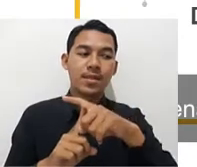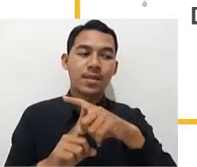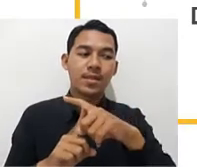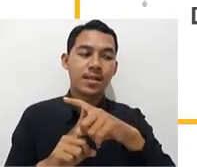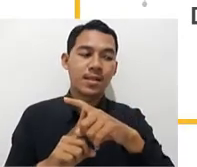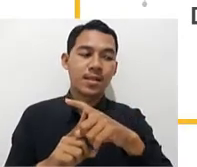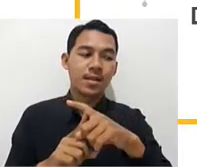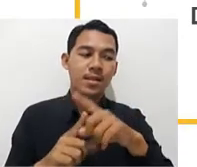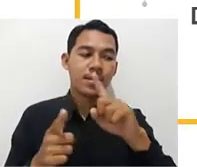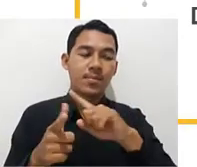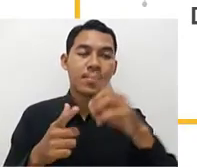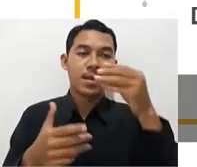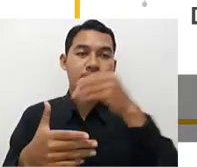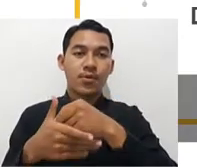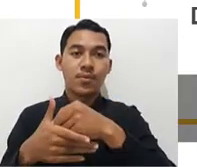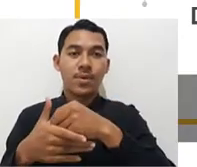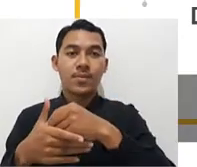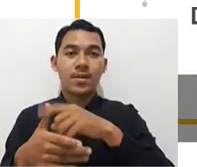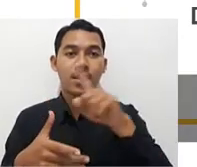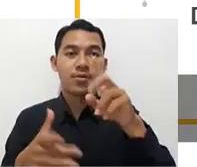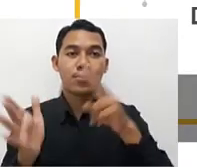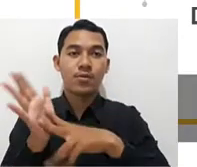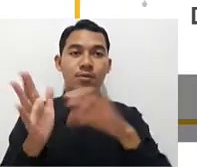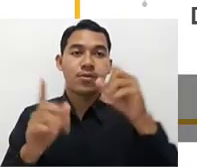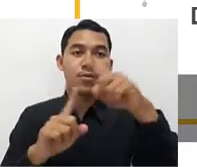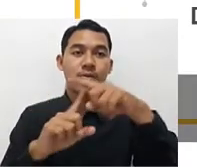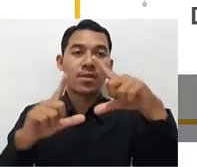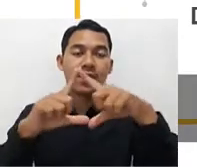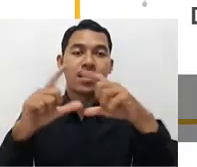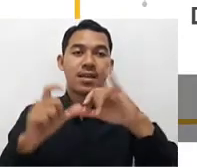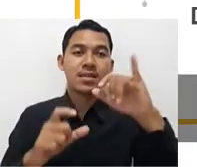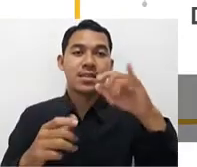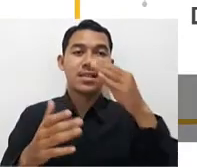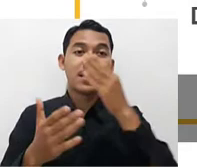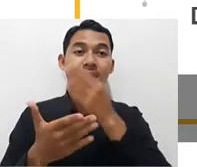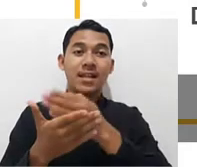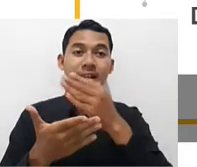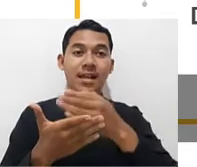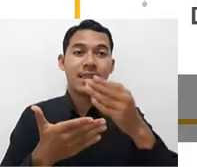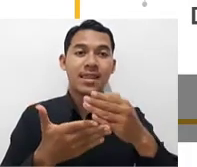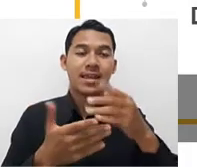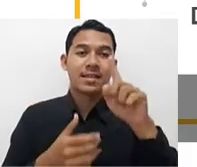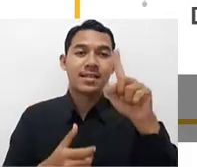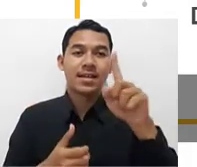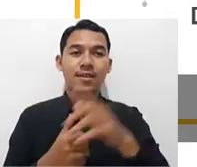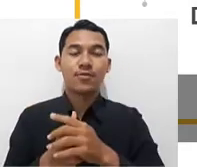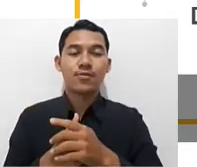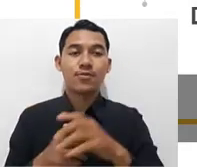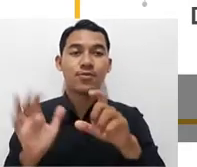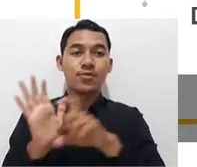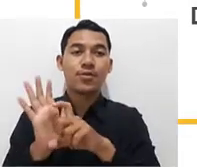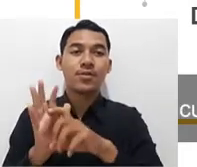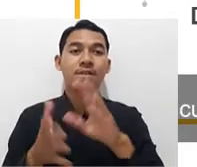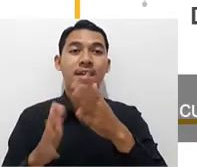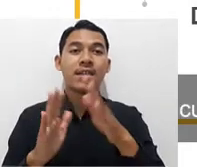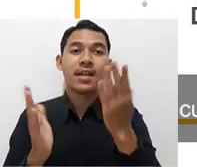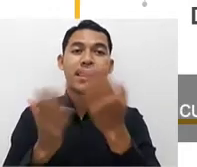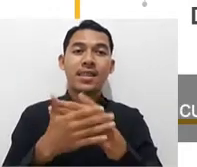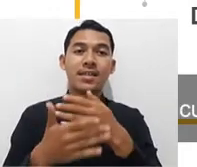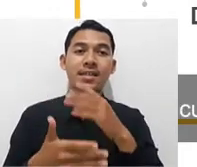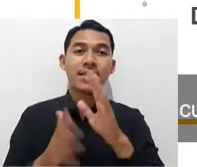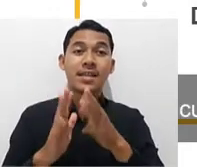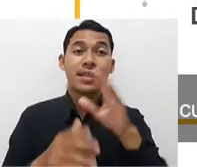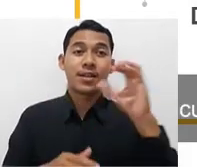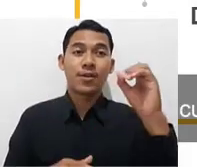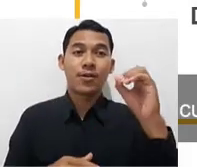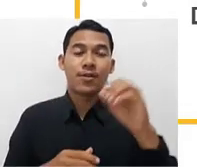menyimpan satu notasi data. Misalkan satu, ya udah satu aja. Terus ntar diganti jadi nol ya bisa. Cuman nanti yang